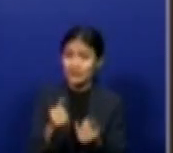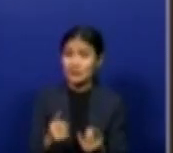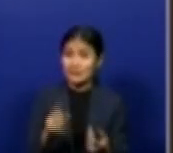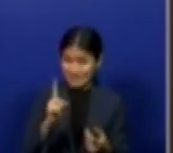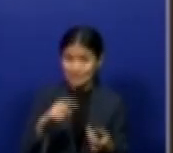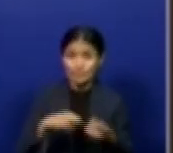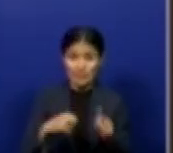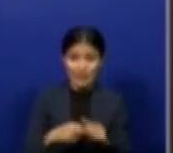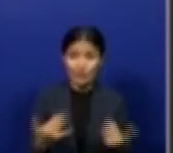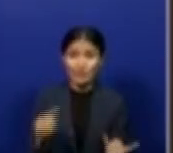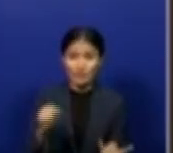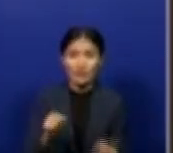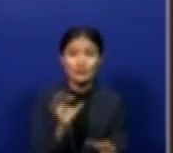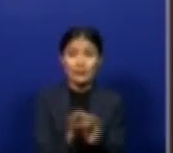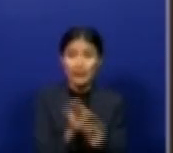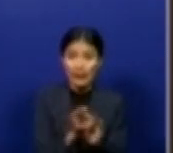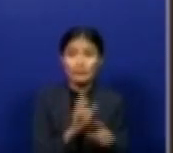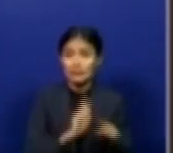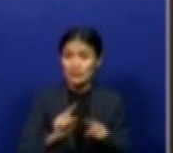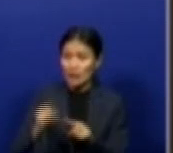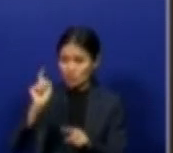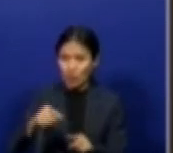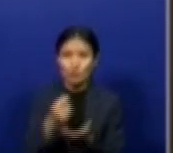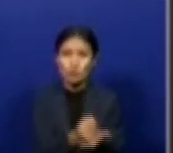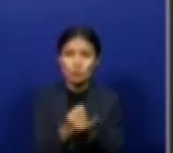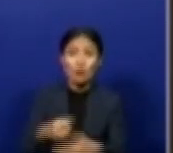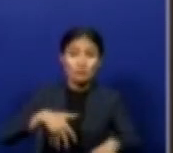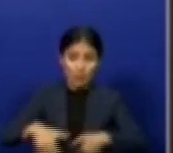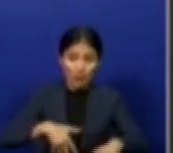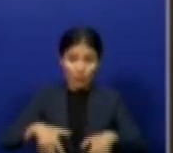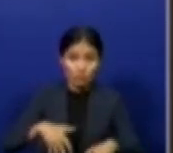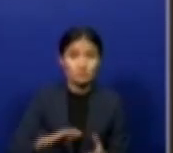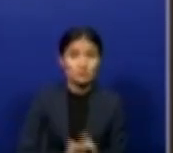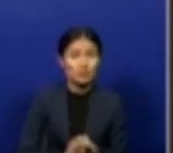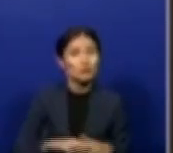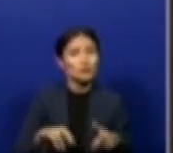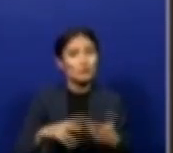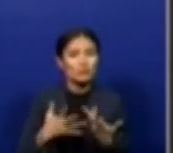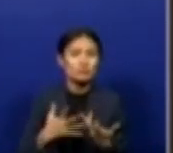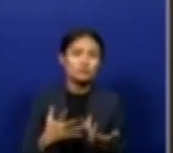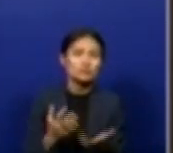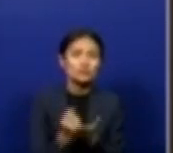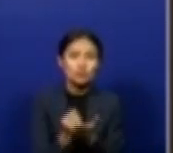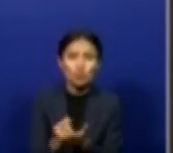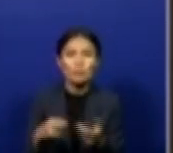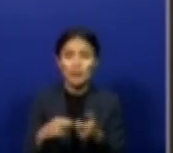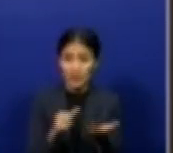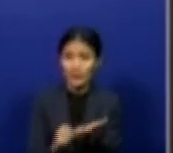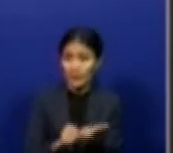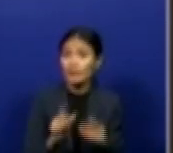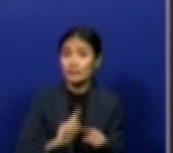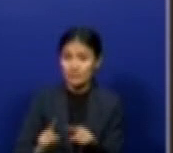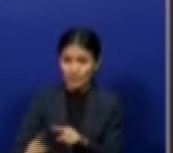ยลูกค้าในการเยียวยาผลกระทบครั้งนี้นะครับผมเข้าใจว่